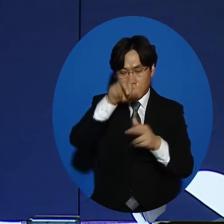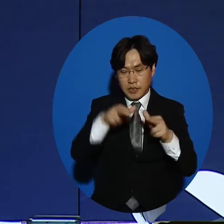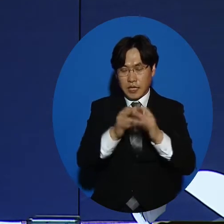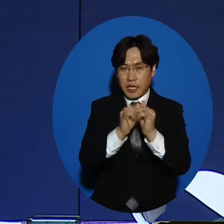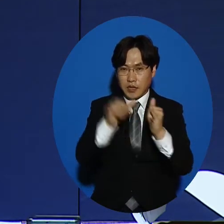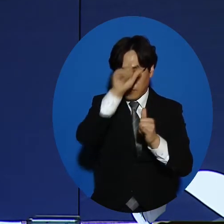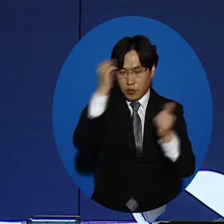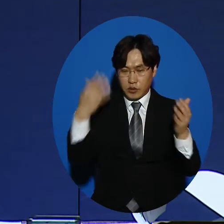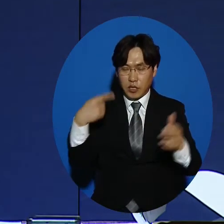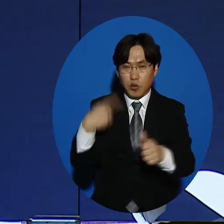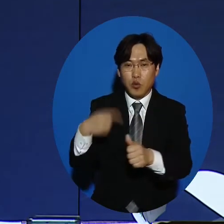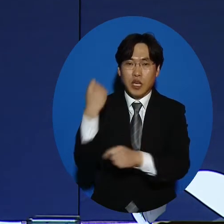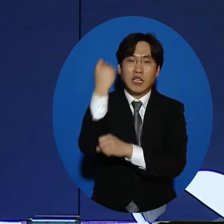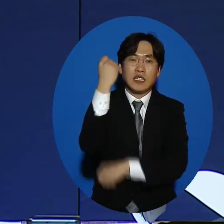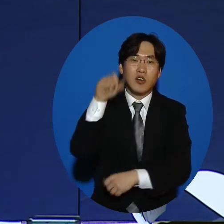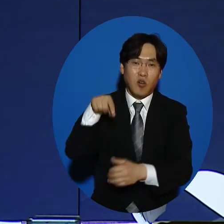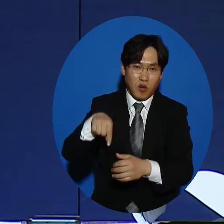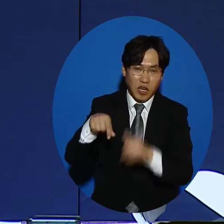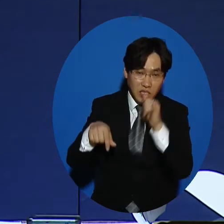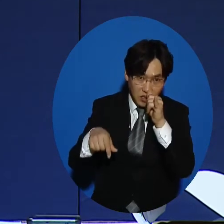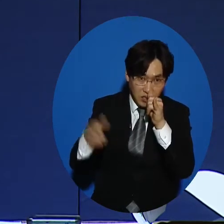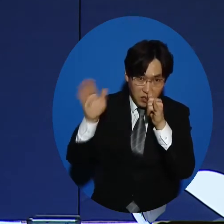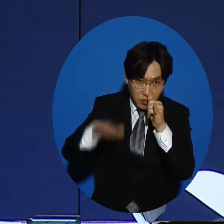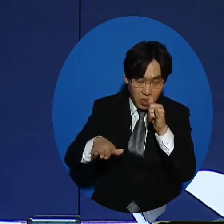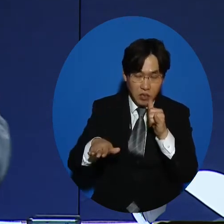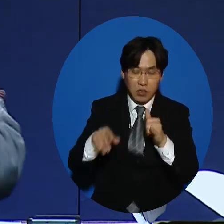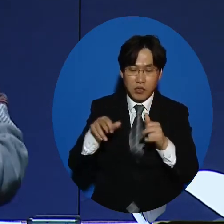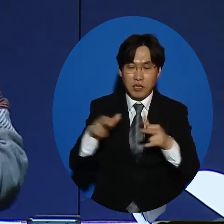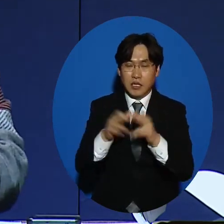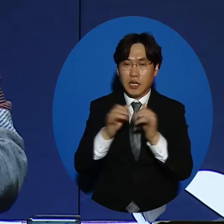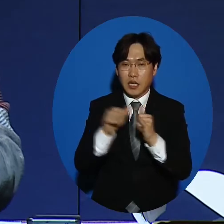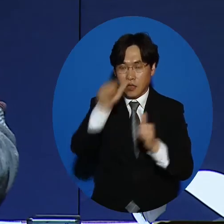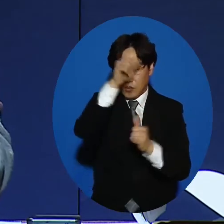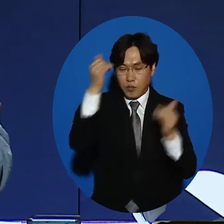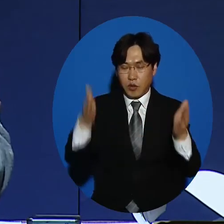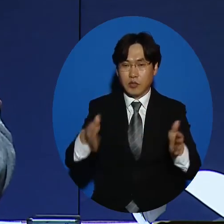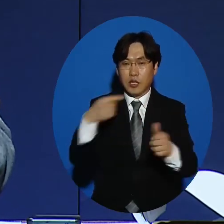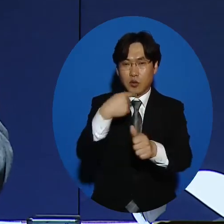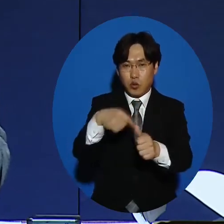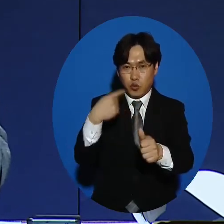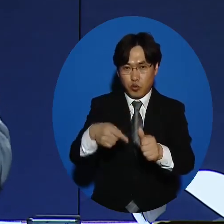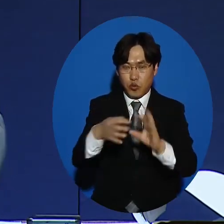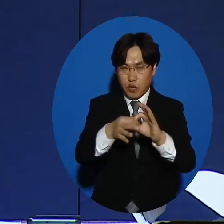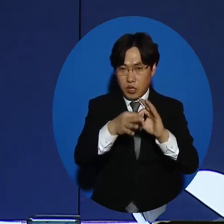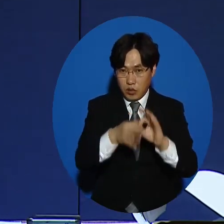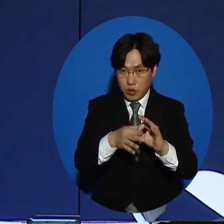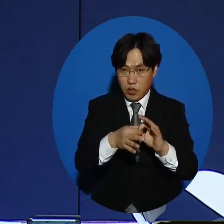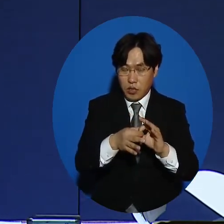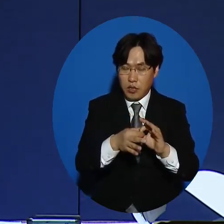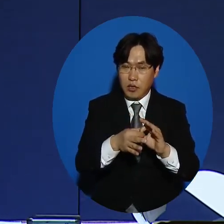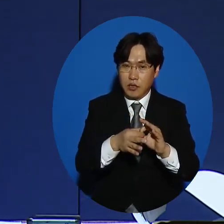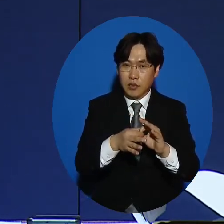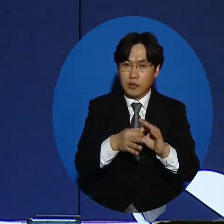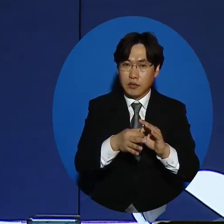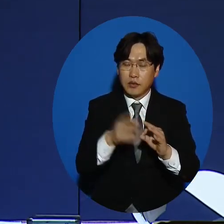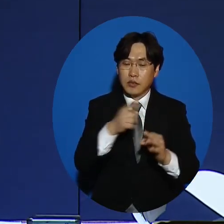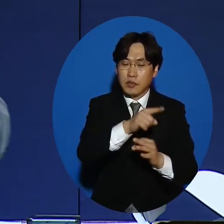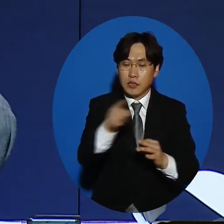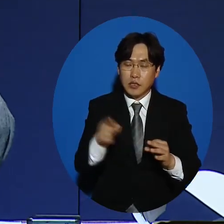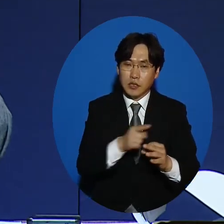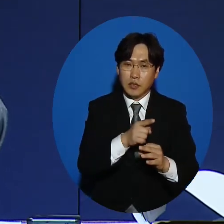지원에 관한 근거가 있었습니다만 장애인 평생교육과 관련된 질의를